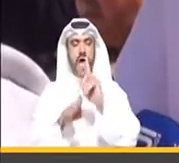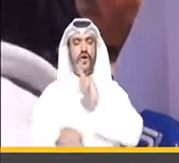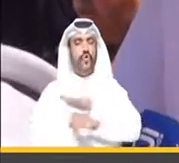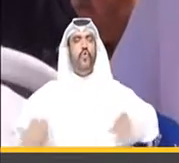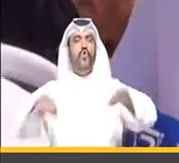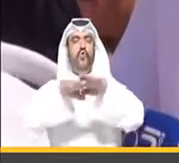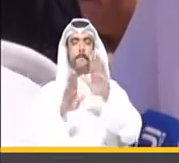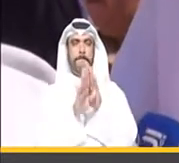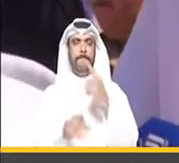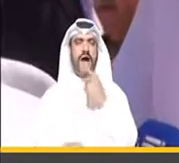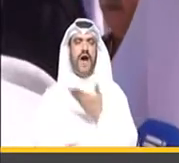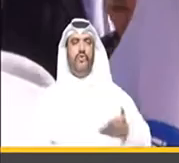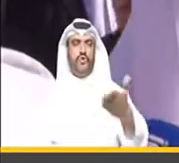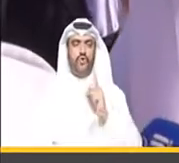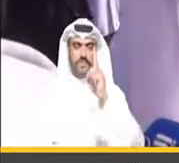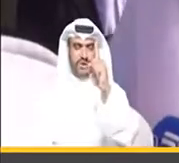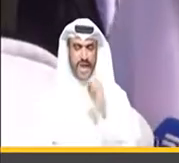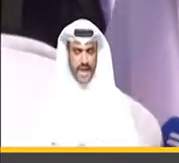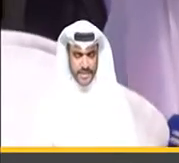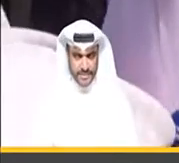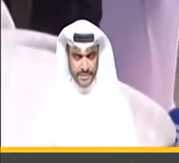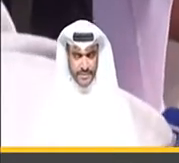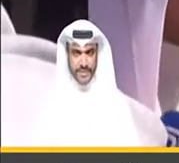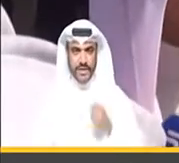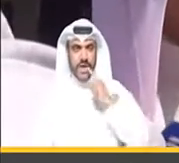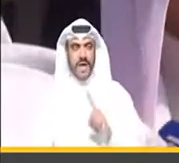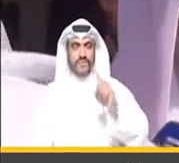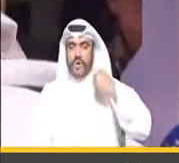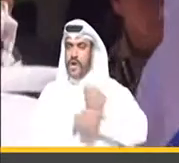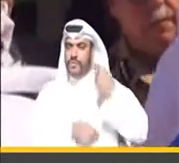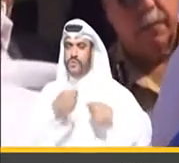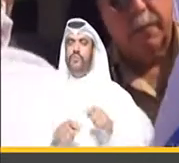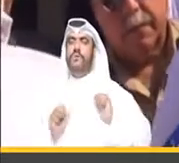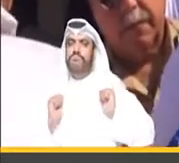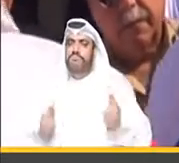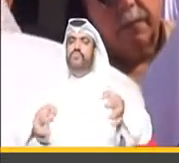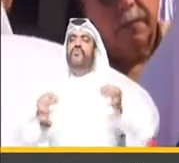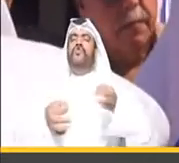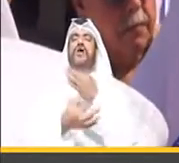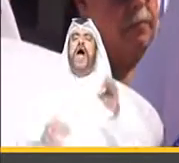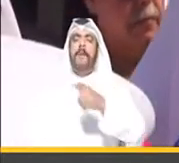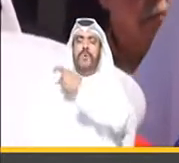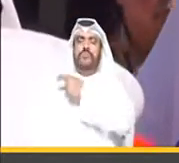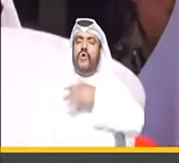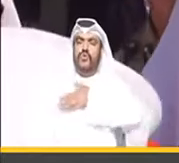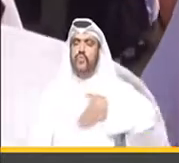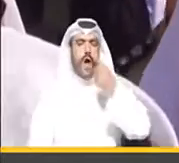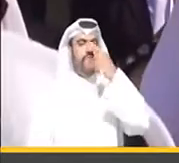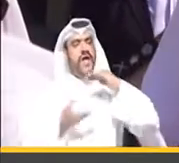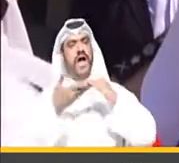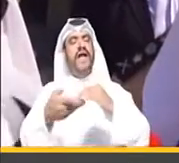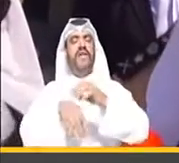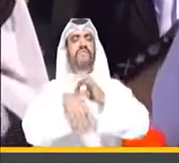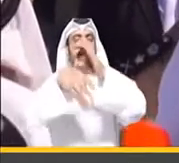مستعدة. أمس مثل ما يمكن شفتوا الفريق سليمان اجتمعوا في القيادات هنا لحثهم على موضوع